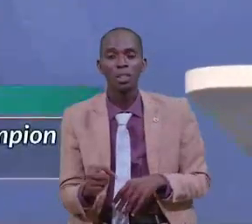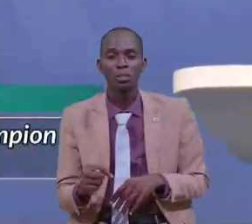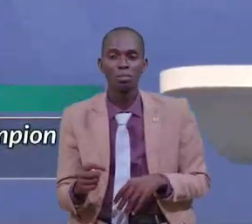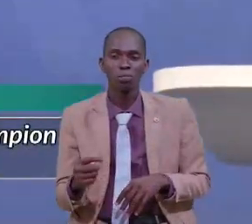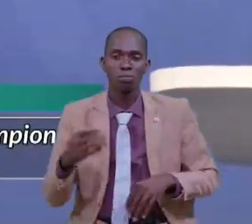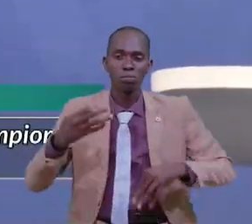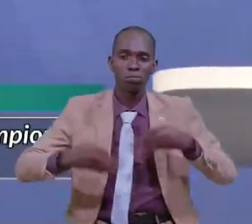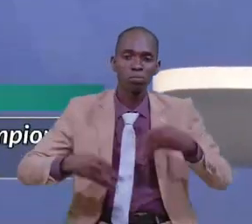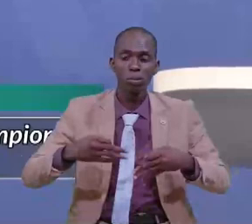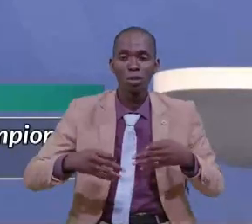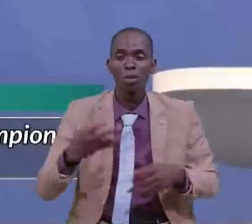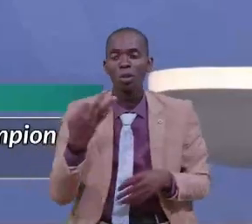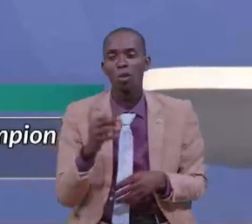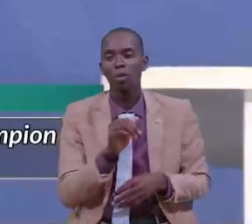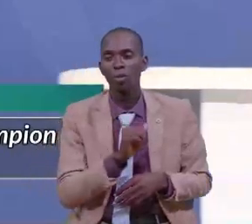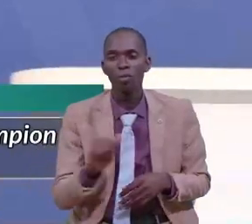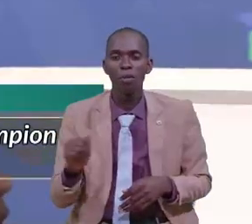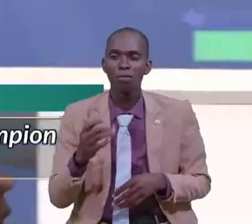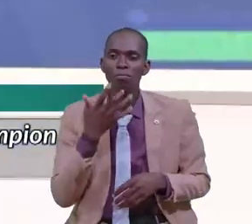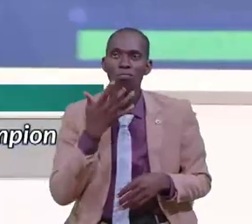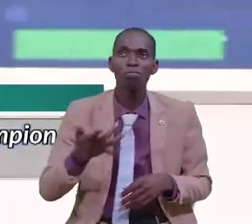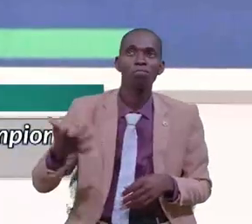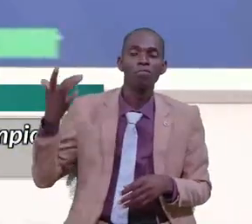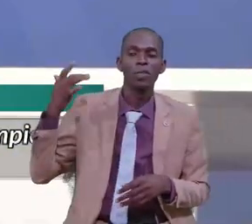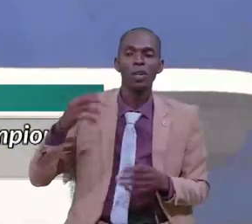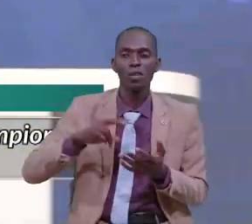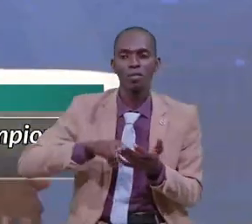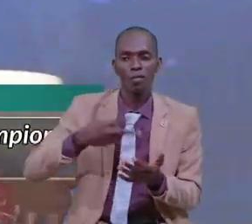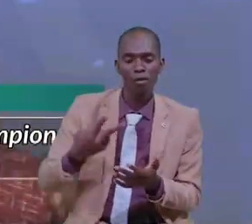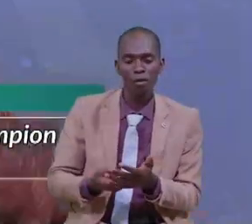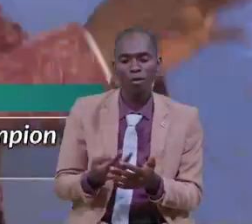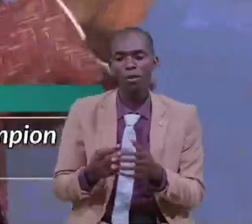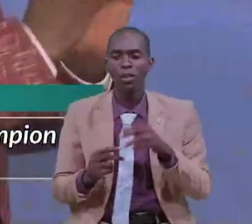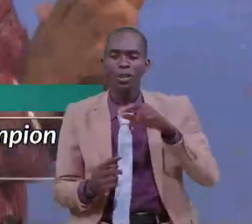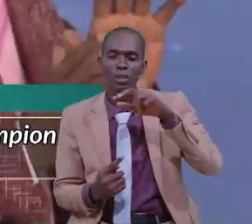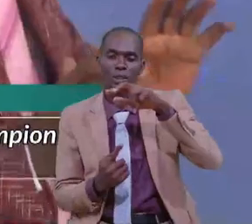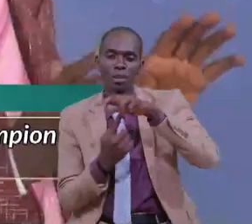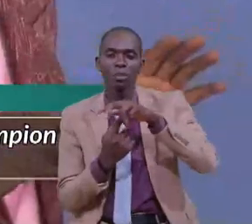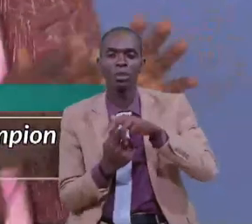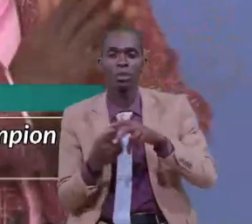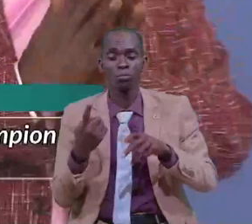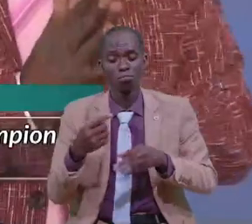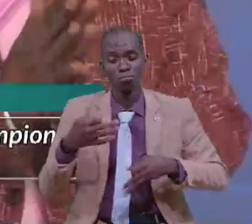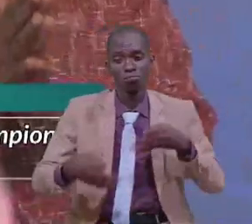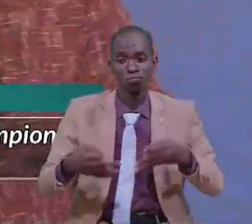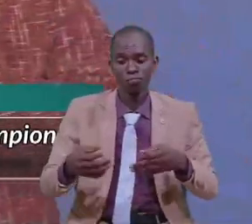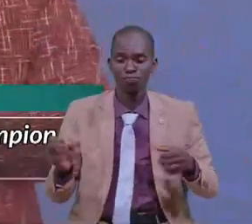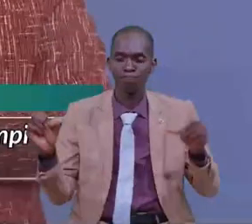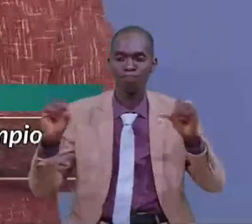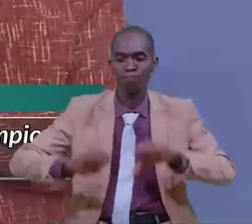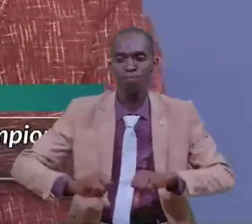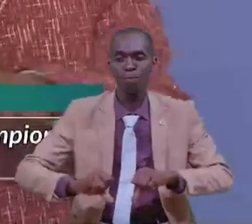la condamnation d'un ancien champion déchu. La